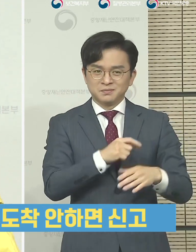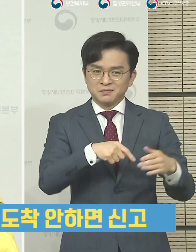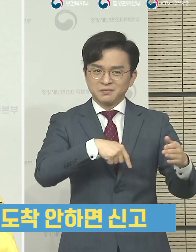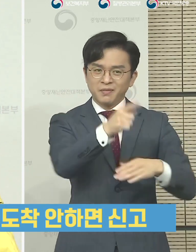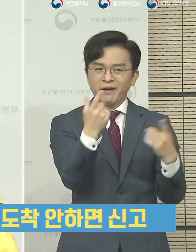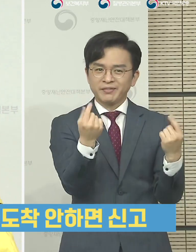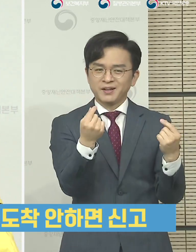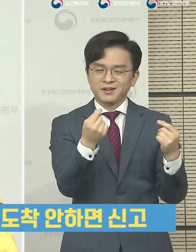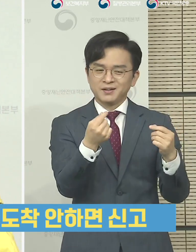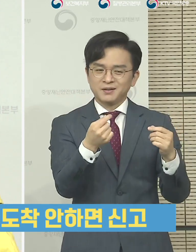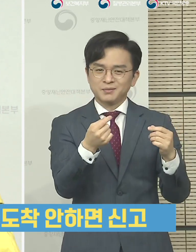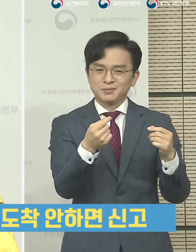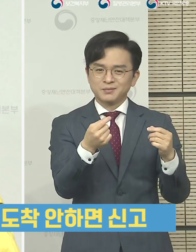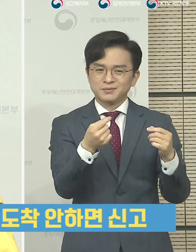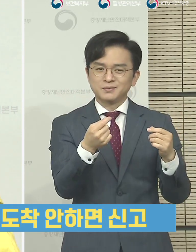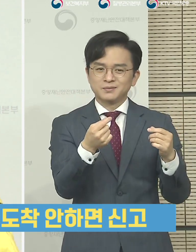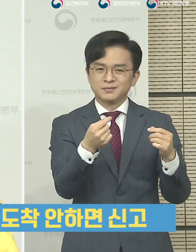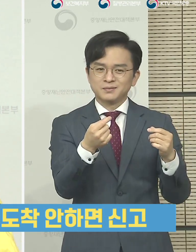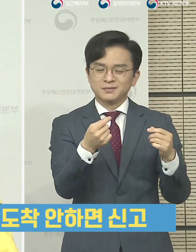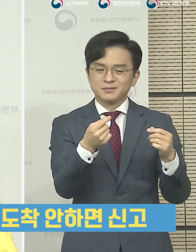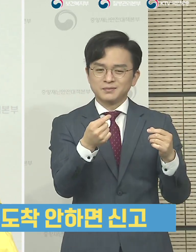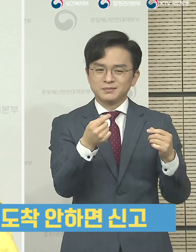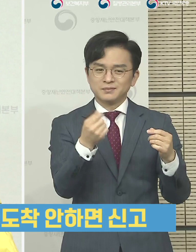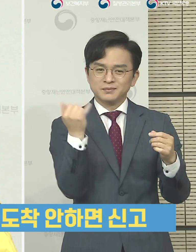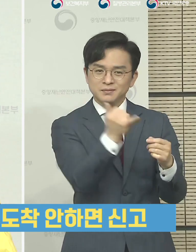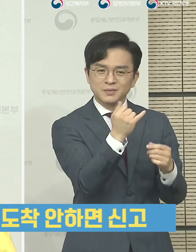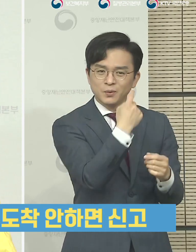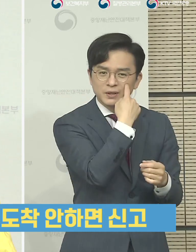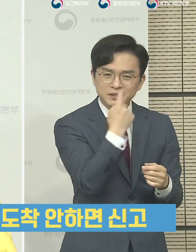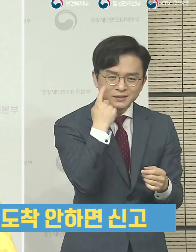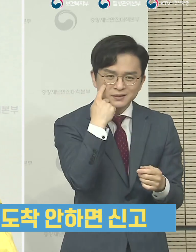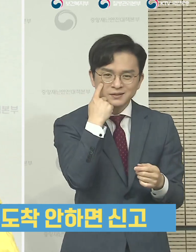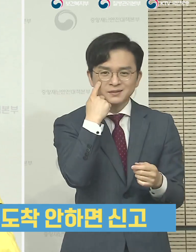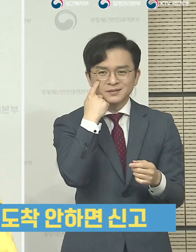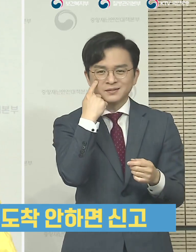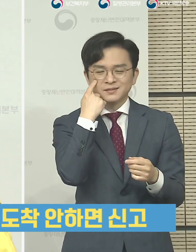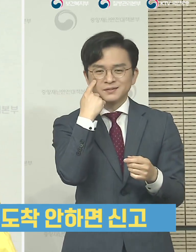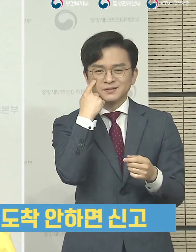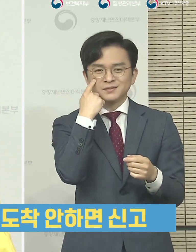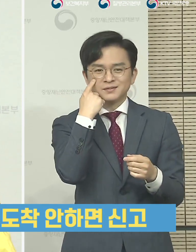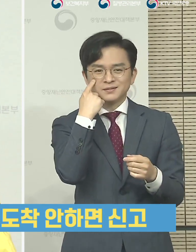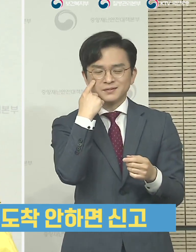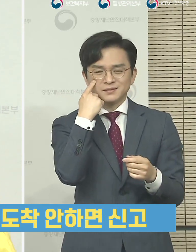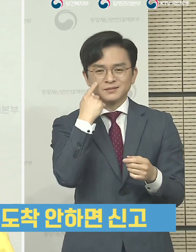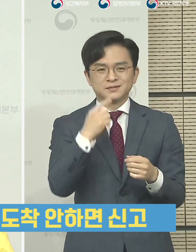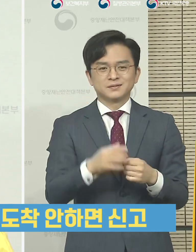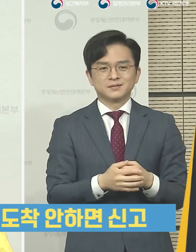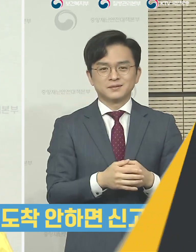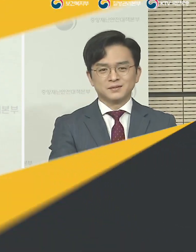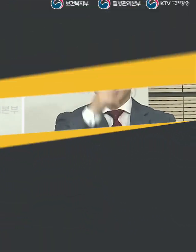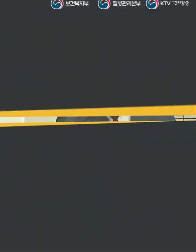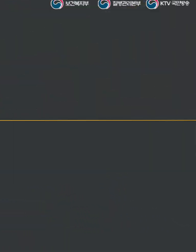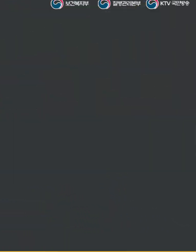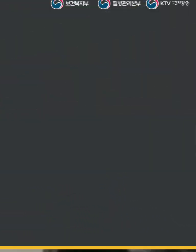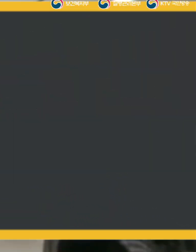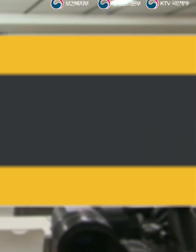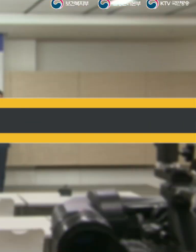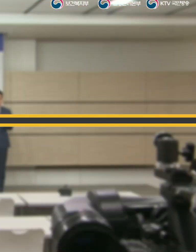도착해서 이제 그 도착했다라는 이제 통보를 해야 되는데 그 통보가 없으면 역시 이탈로 간주하고 신고를 하게